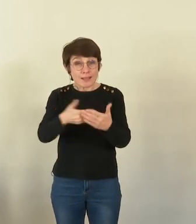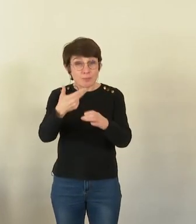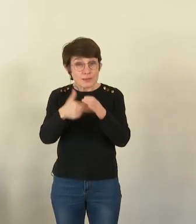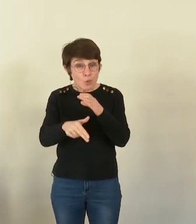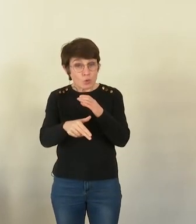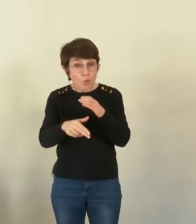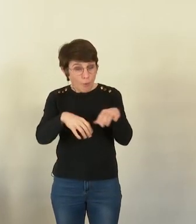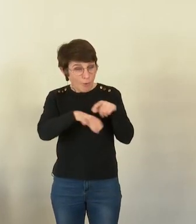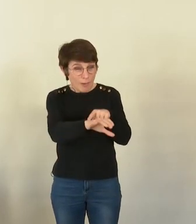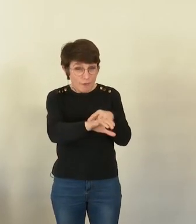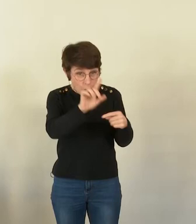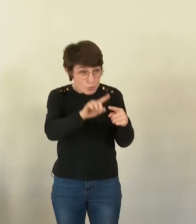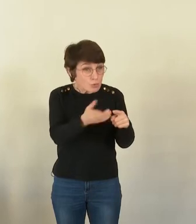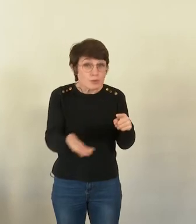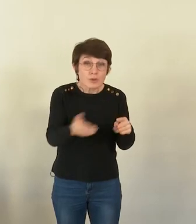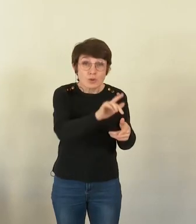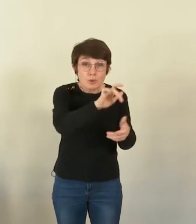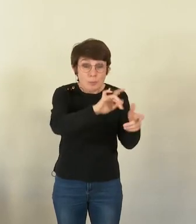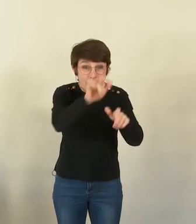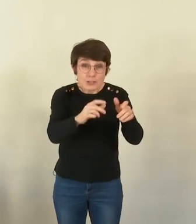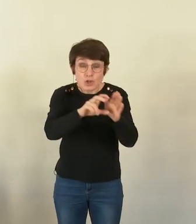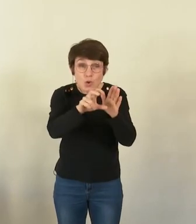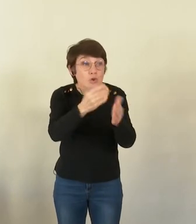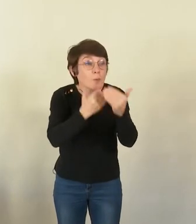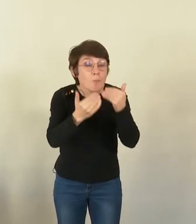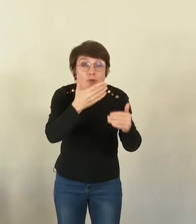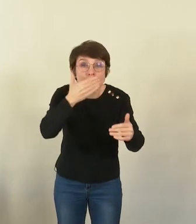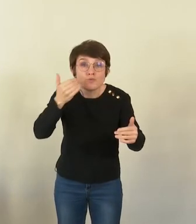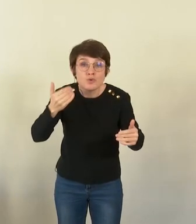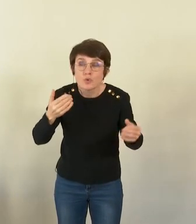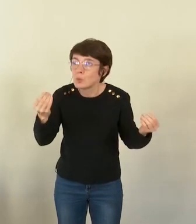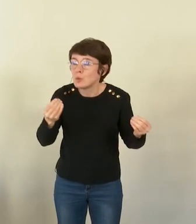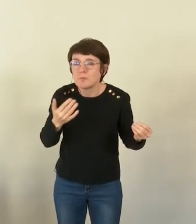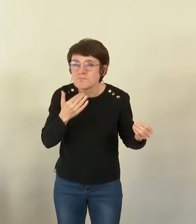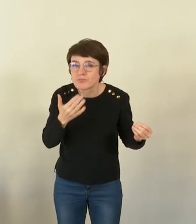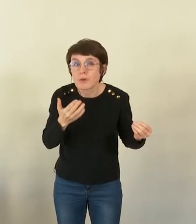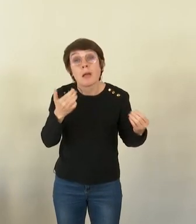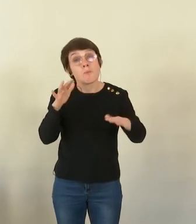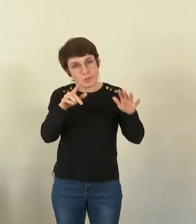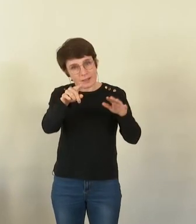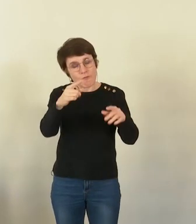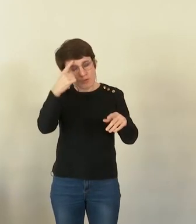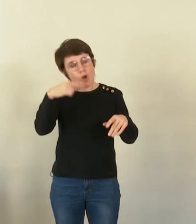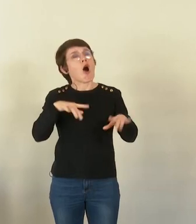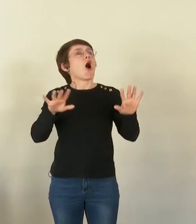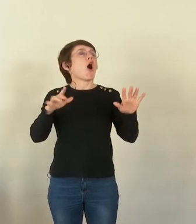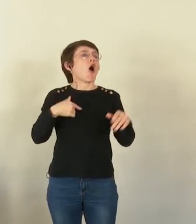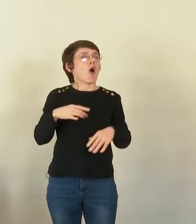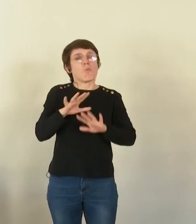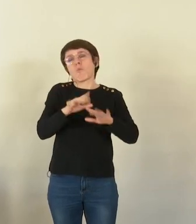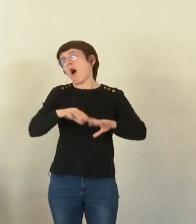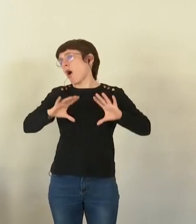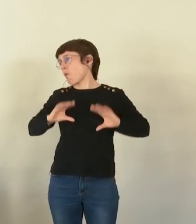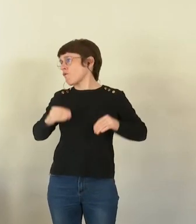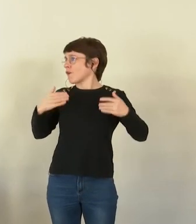grenoblois mais cela va sans doute vous permettre de mieux de mieux dormir en vous convainquant que vous avez activement participé au